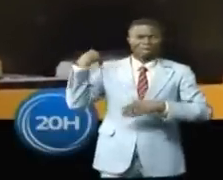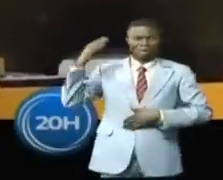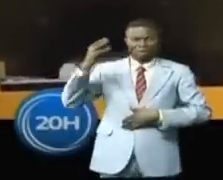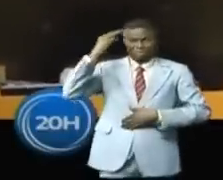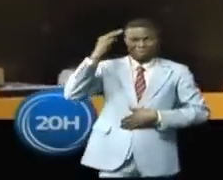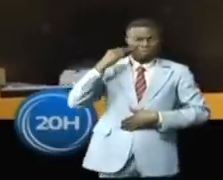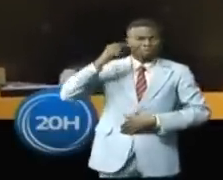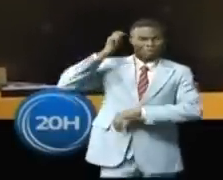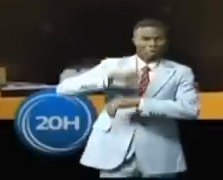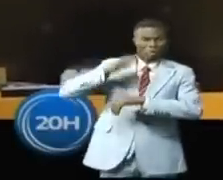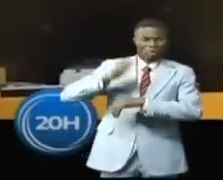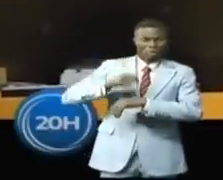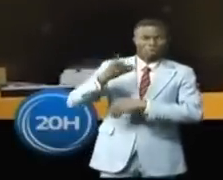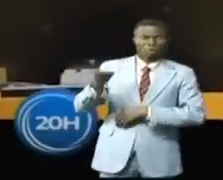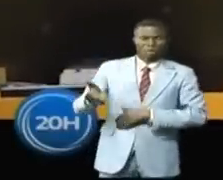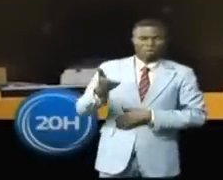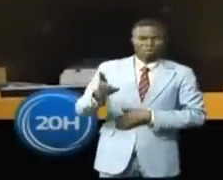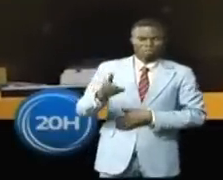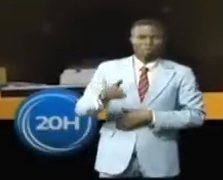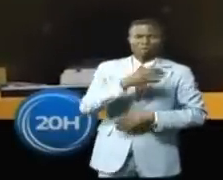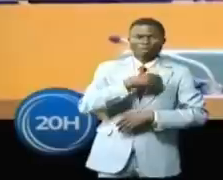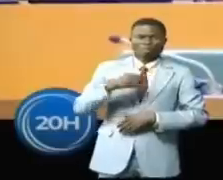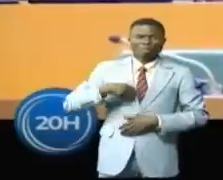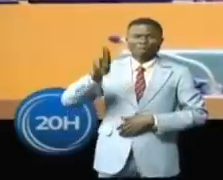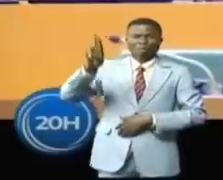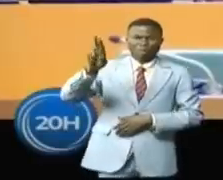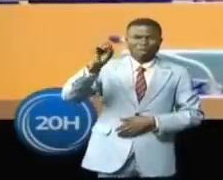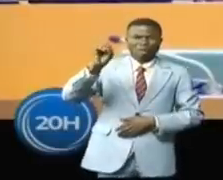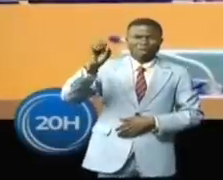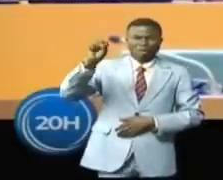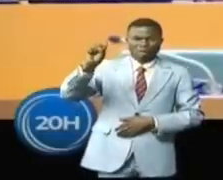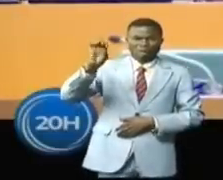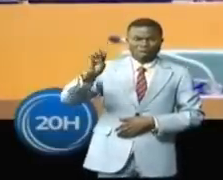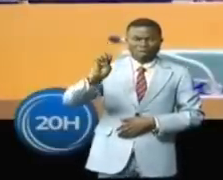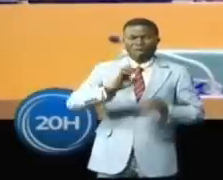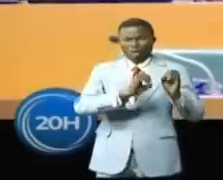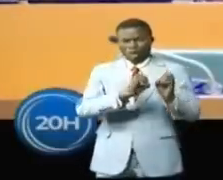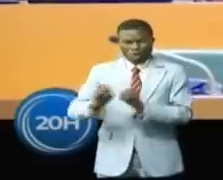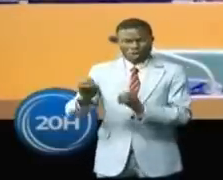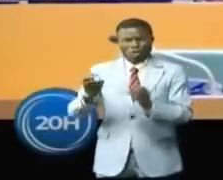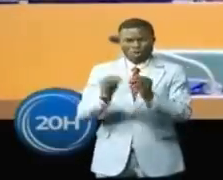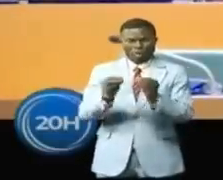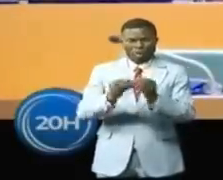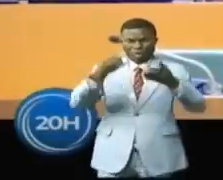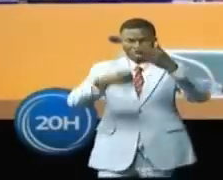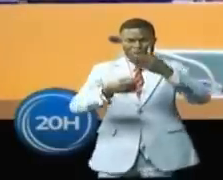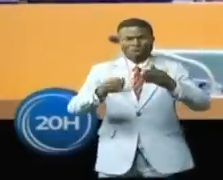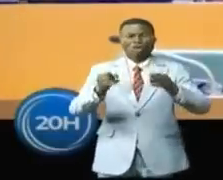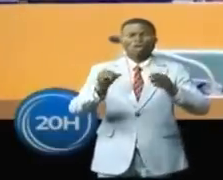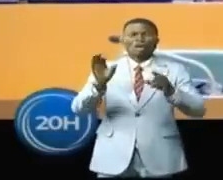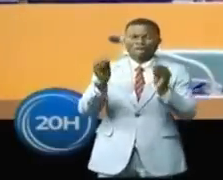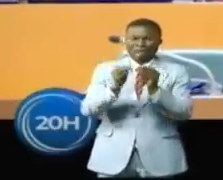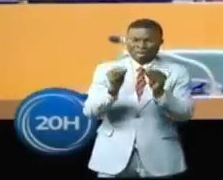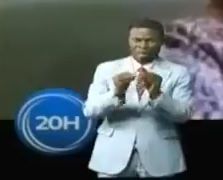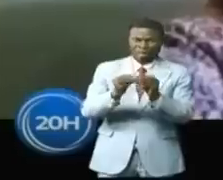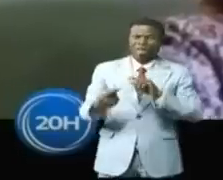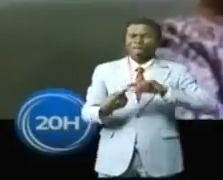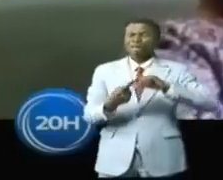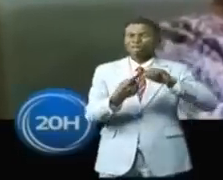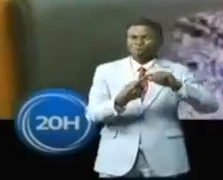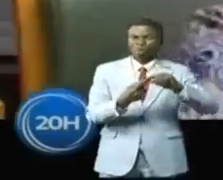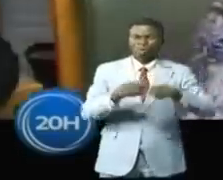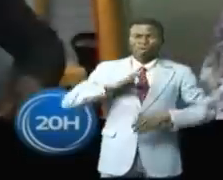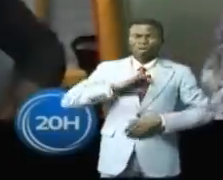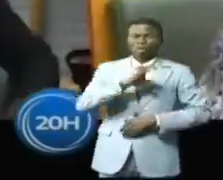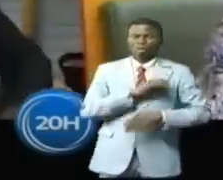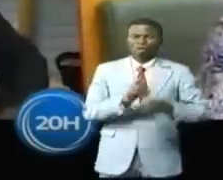de la Justice et garde des Sceaux, Rose Mutombo-Kiessé, qui a présidé cette sixième session extraordinaire du